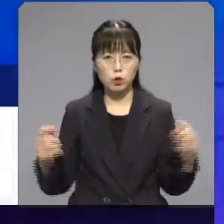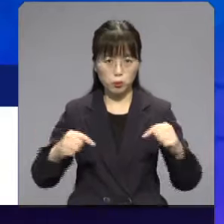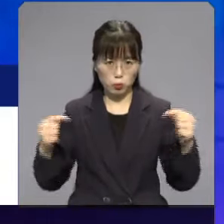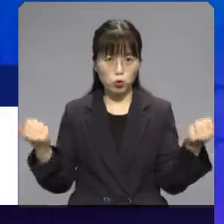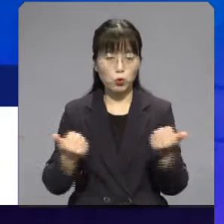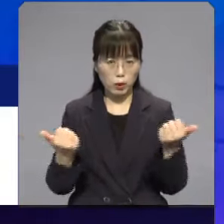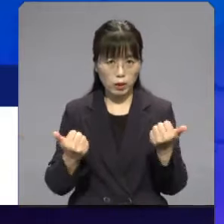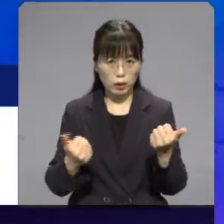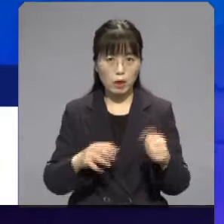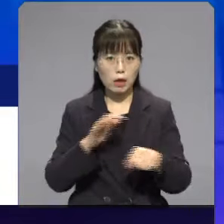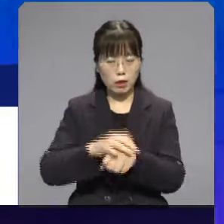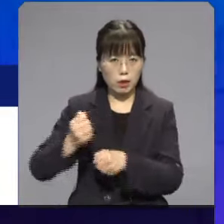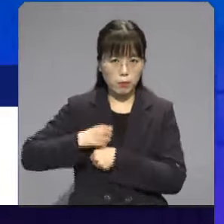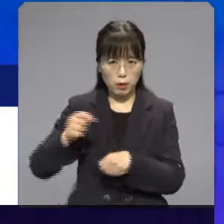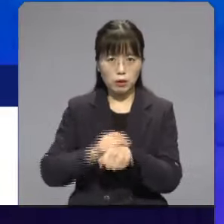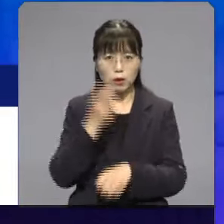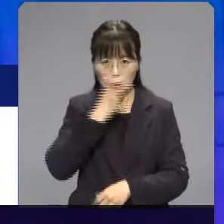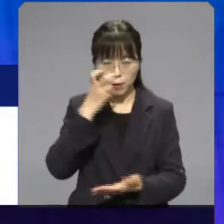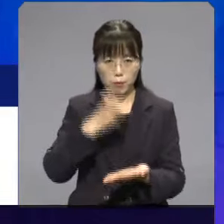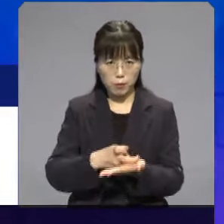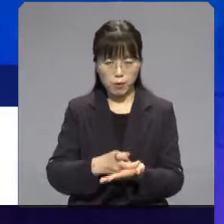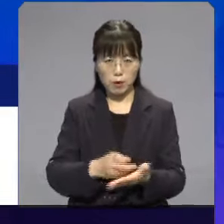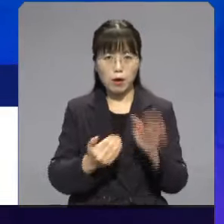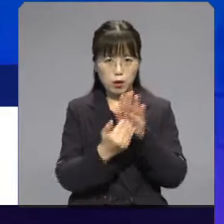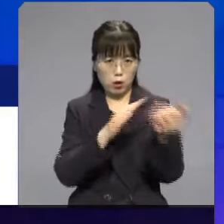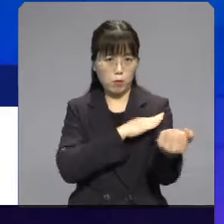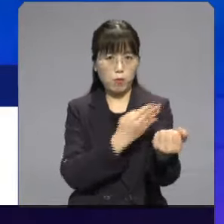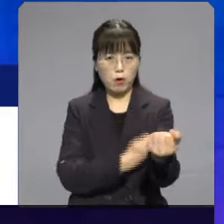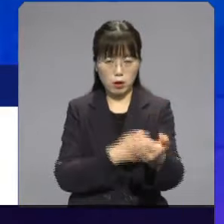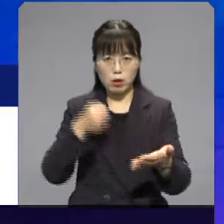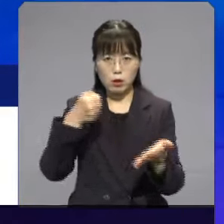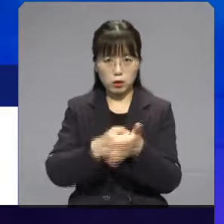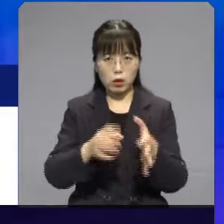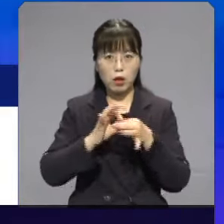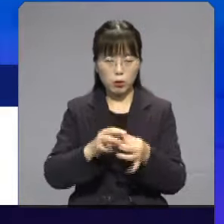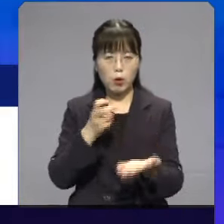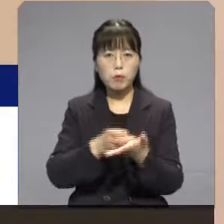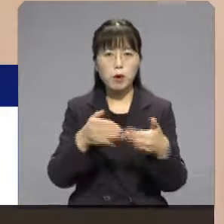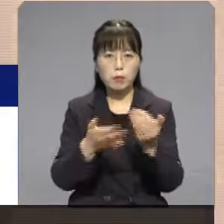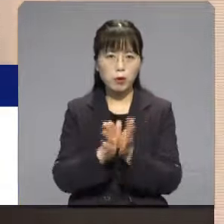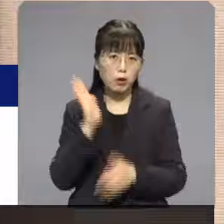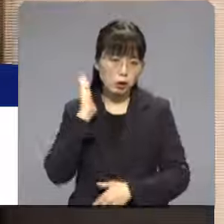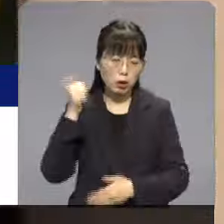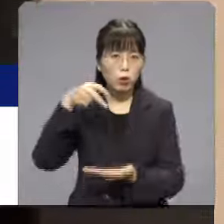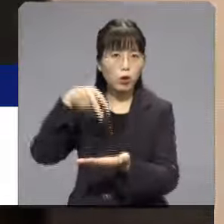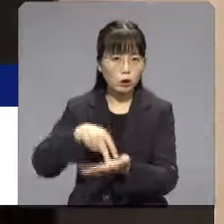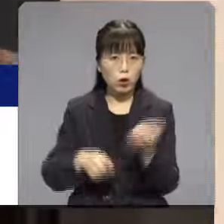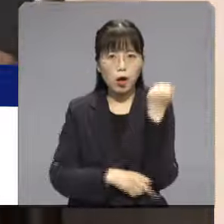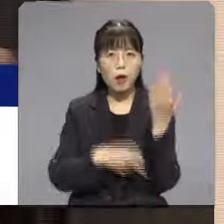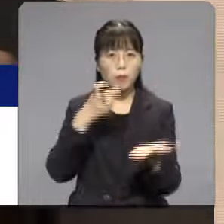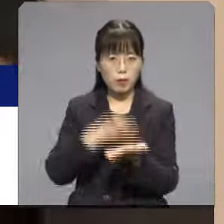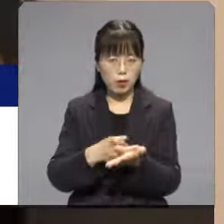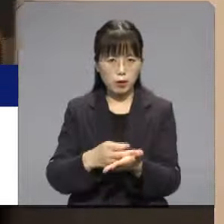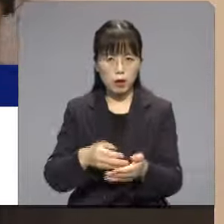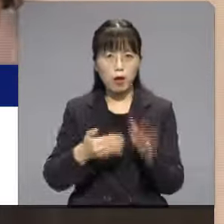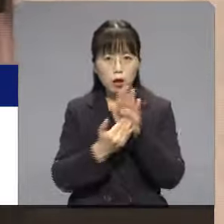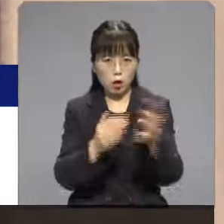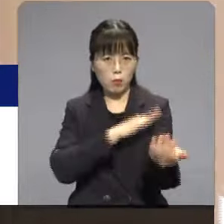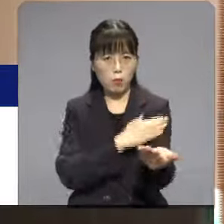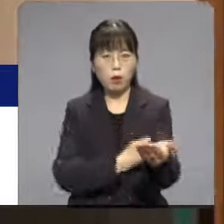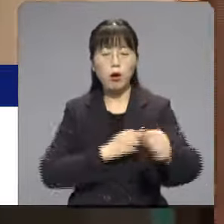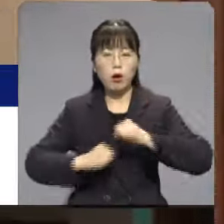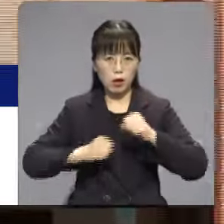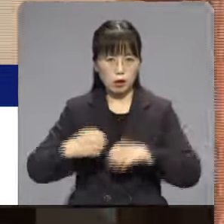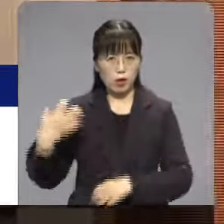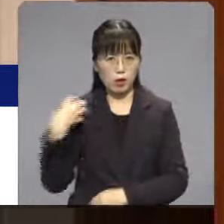국무회의에 이른바 최상병 특검법 제의 요구 안권 의결과 관련해 법무부가 대통령으로서 헌법상 제의 요구권을 행사할